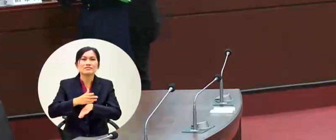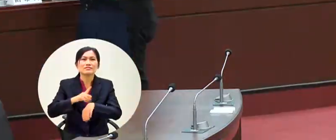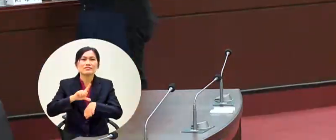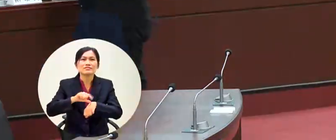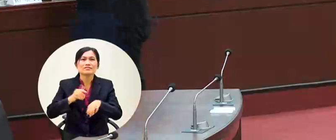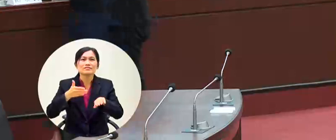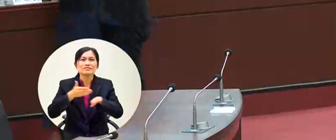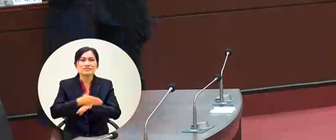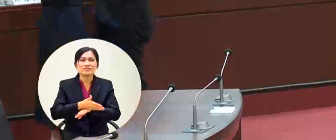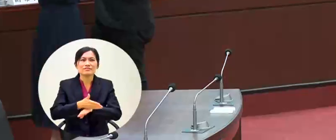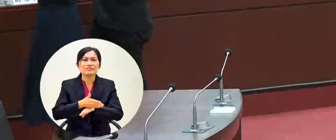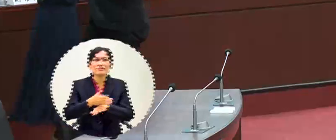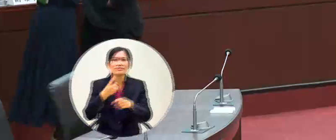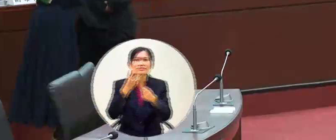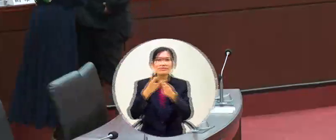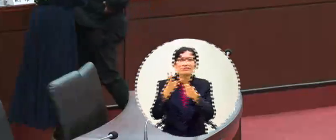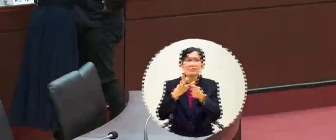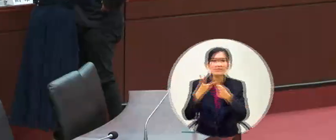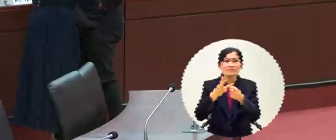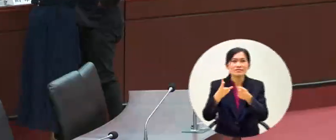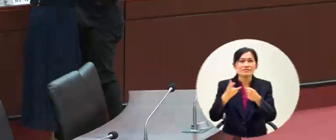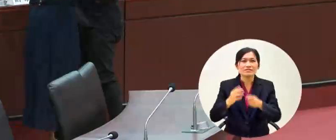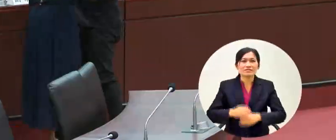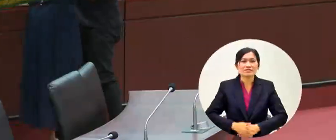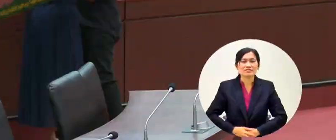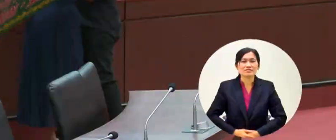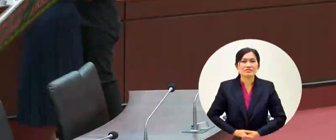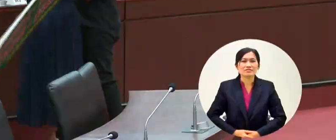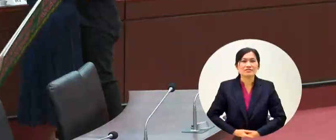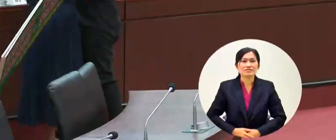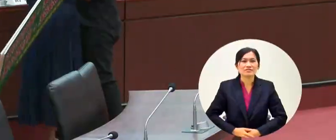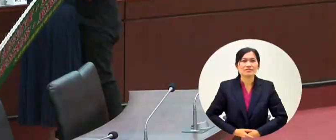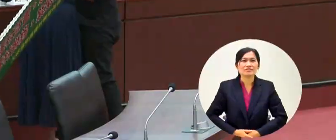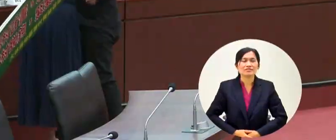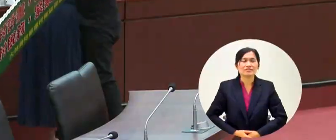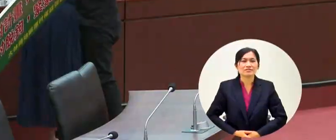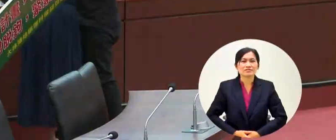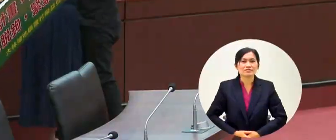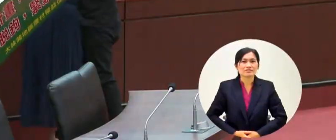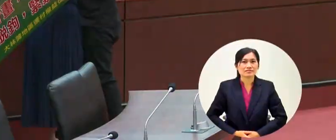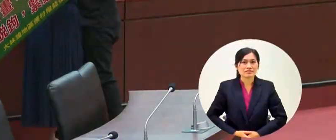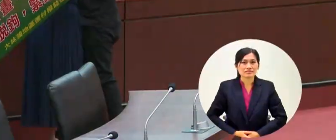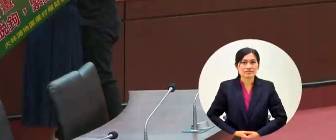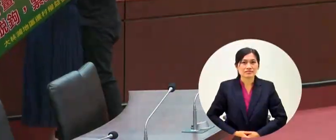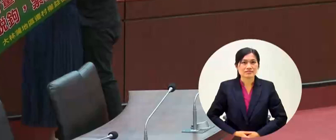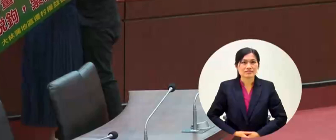已经超过三分钟了哦。 市长，大家请你签个